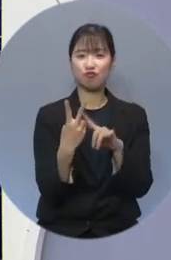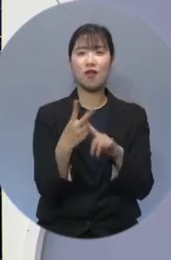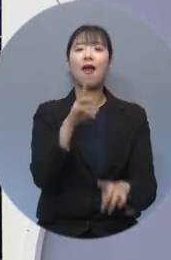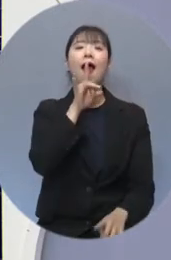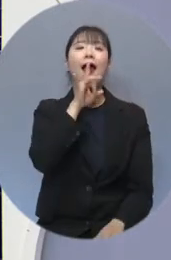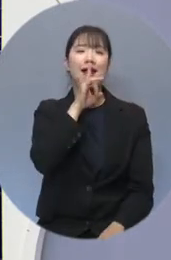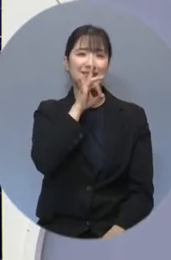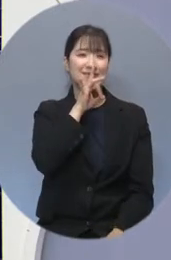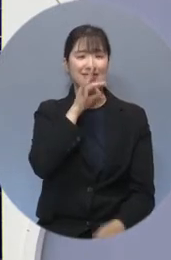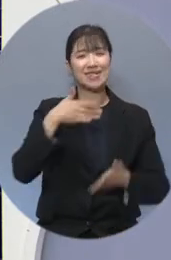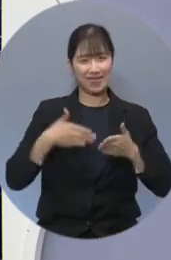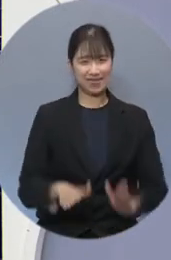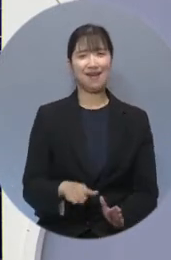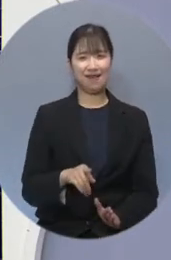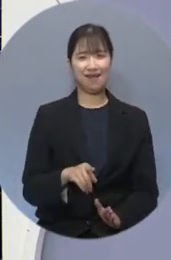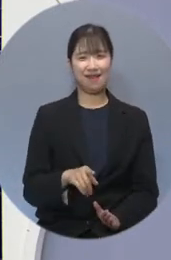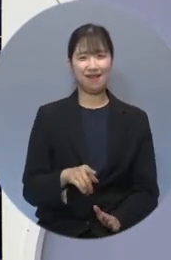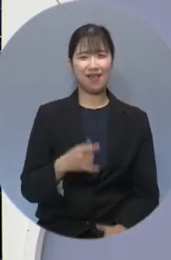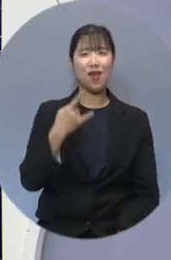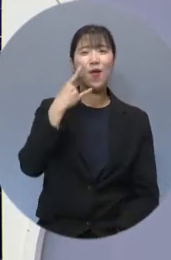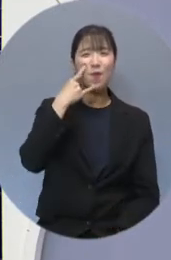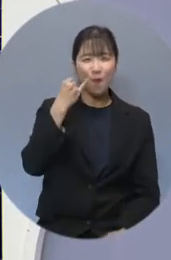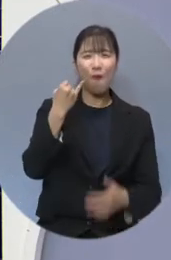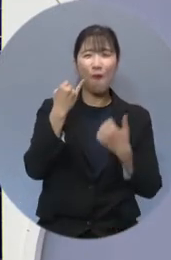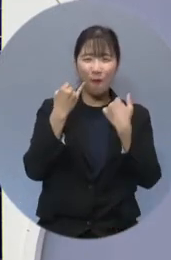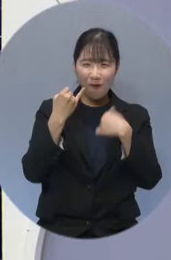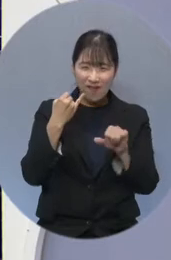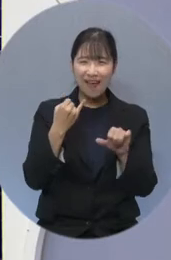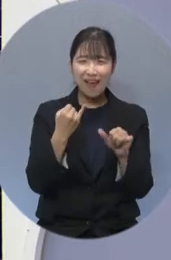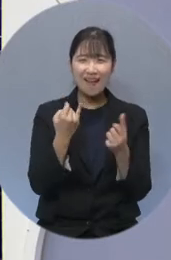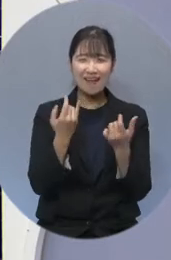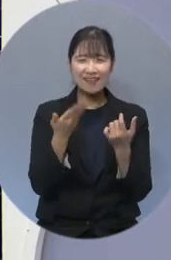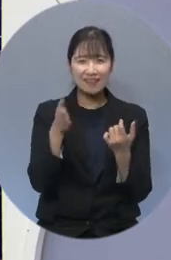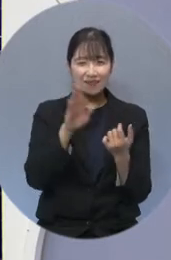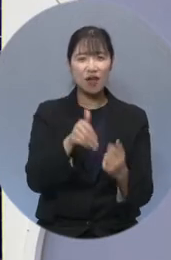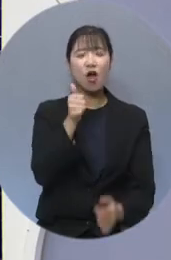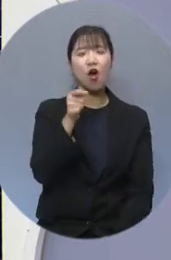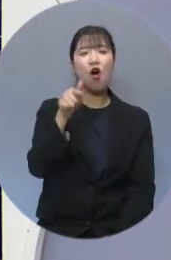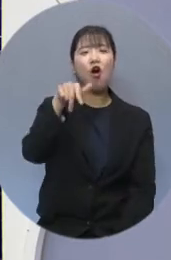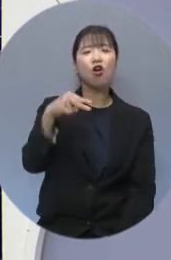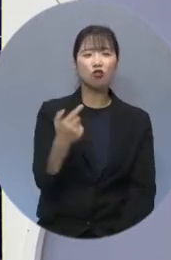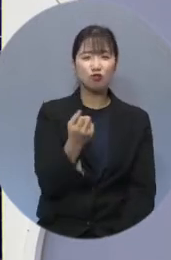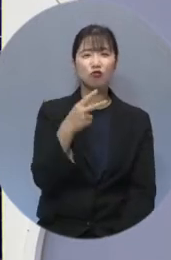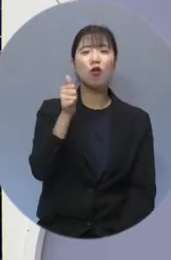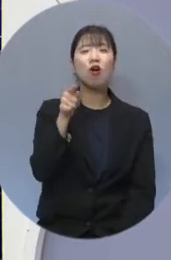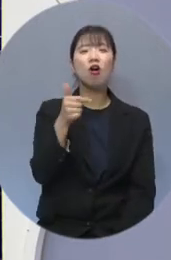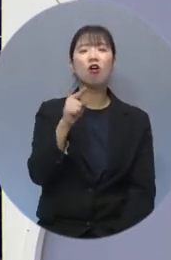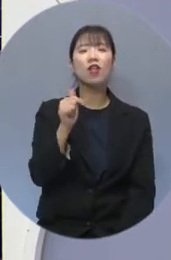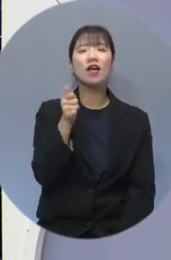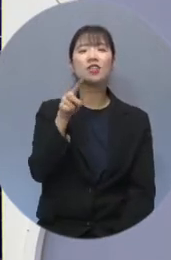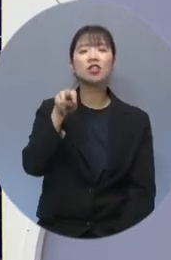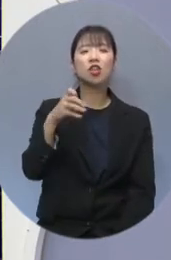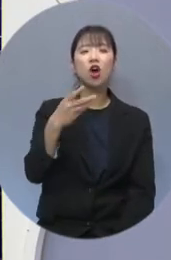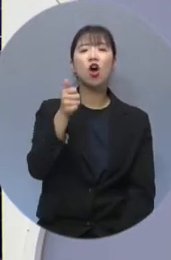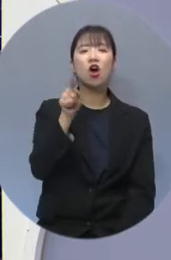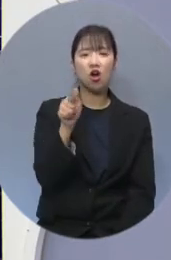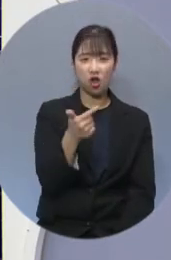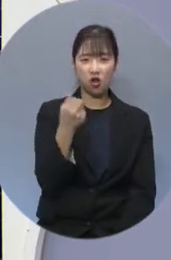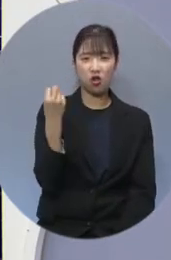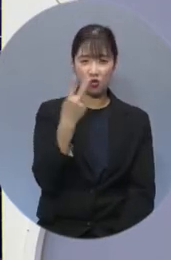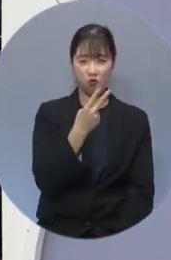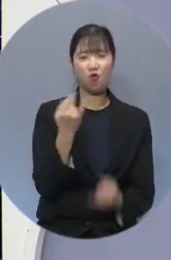강릉 분이시고 그렇죠. 예. 네. 물론 모자 관계이긴 하지만 네. 또 허균 또 허난설언 특히 이제 또